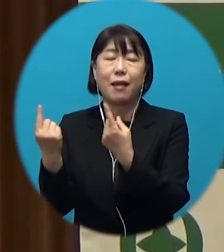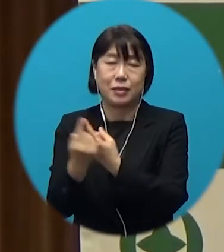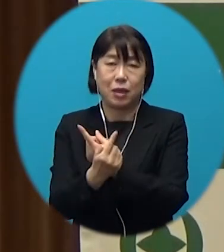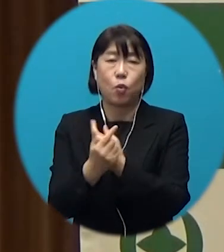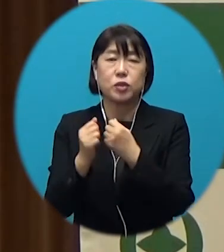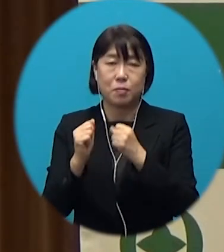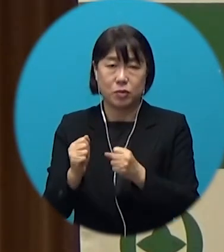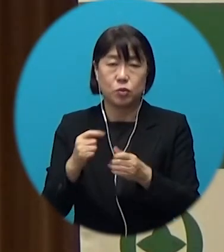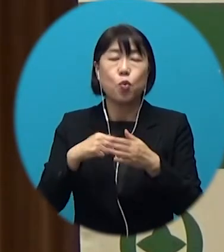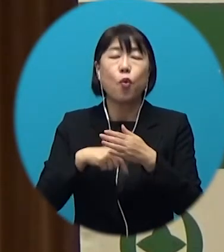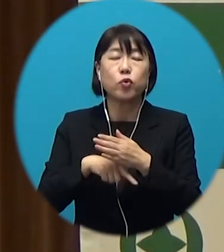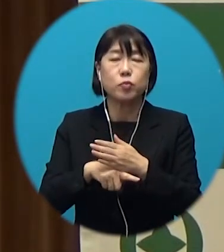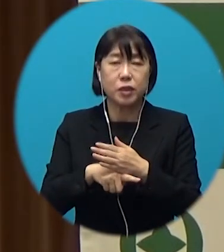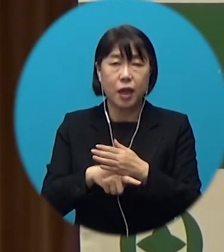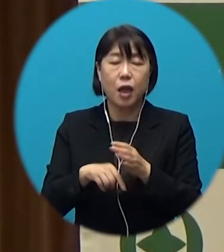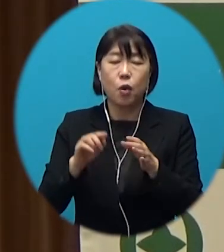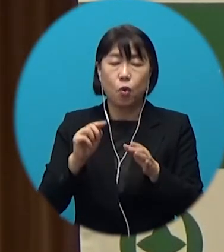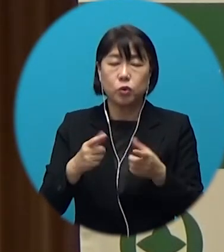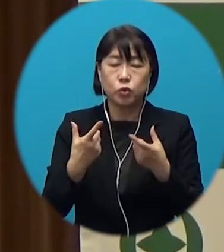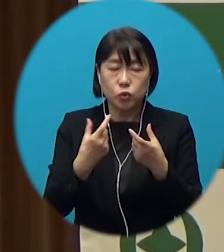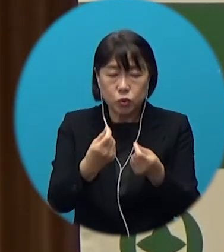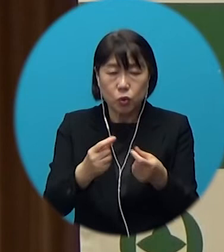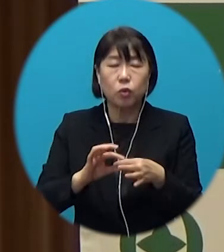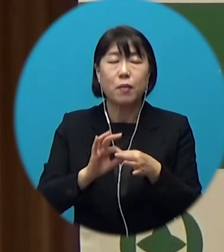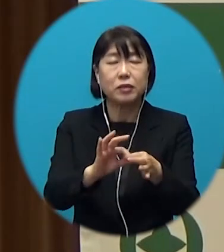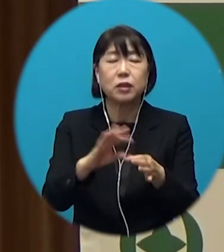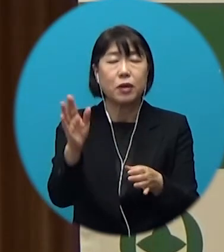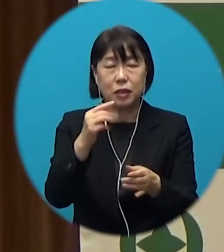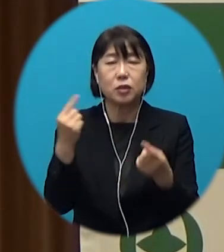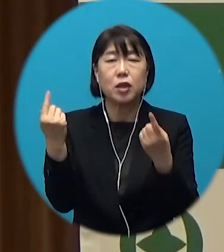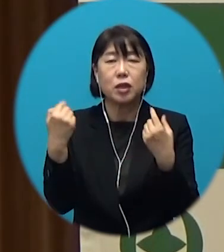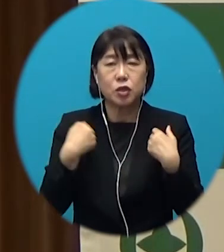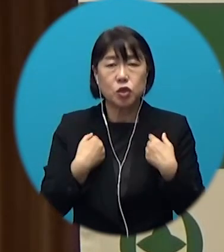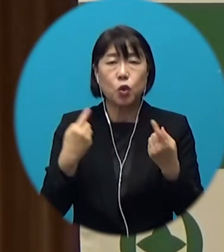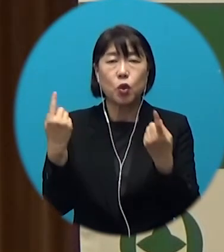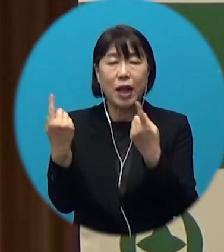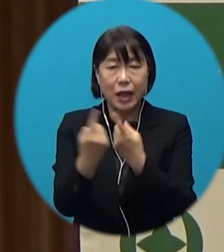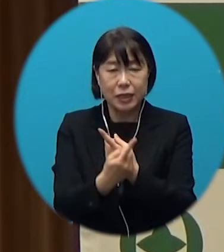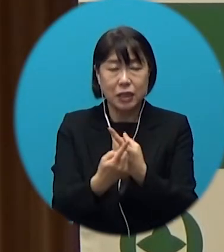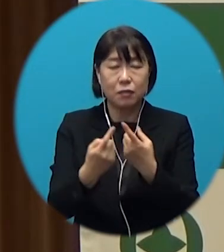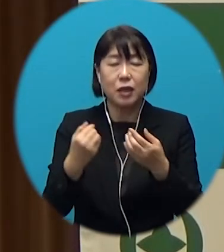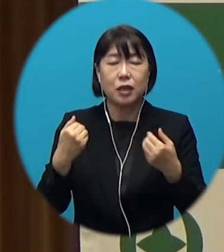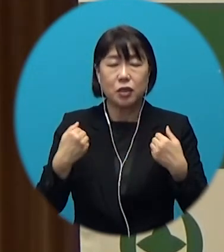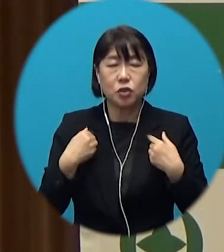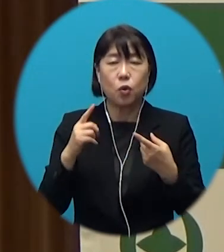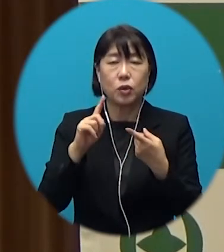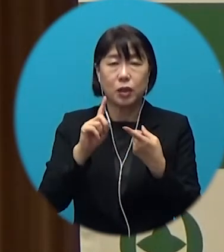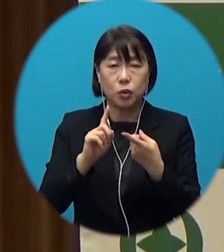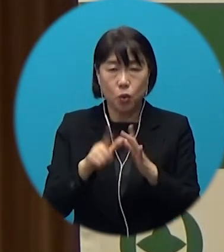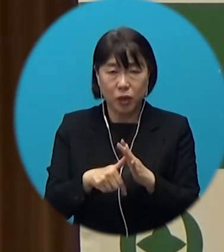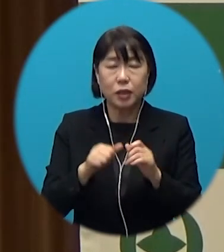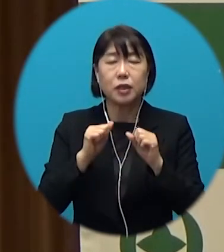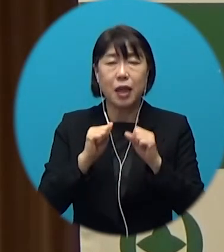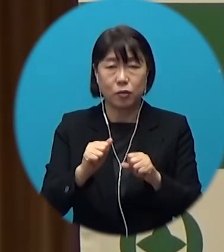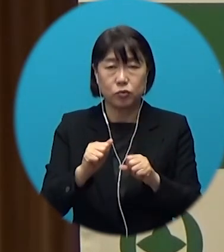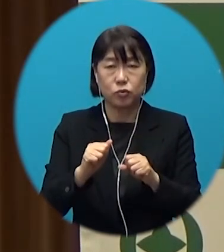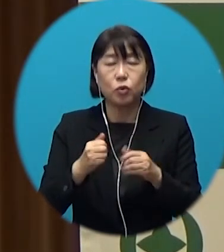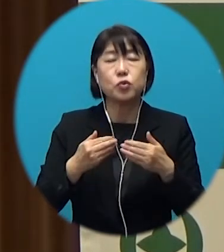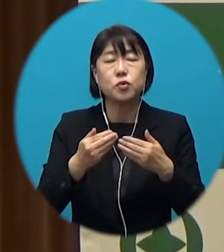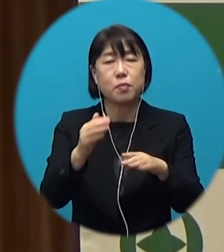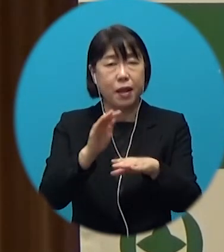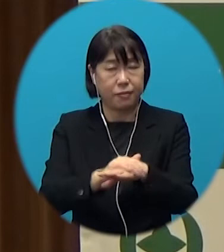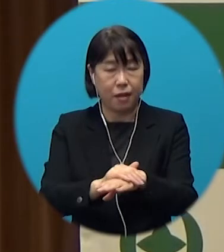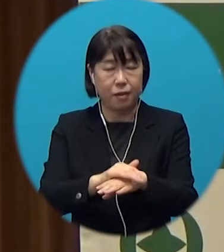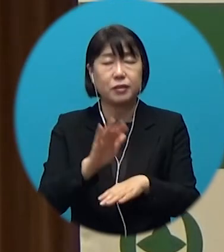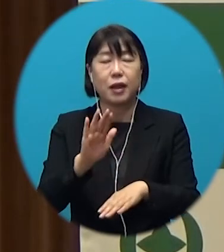で、ずっとこれでいくというよりも、必要な改正を最適の時に重ねていく、そういった進め方をしていきたいと